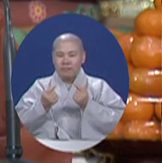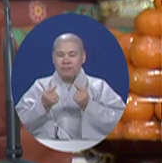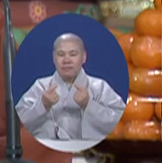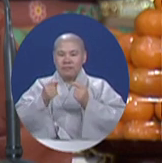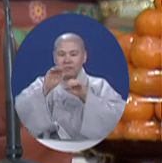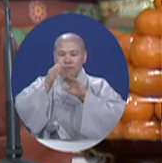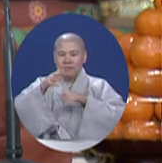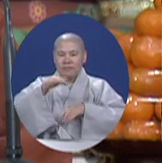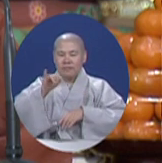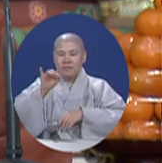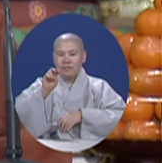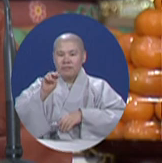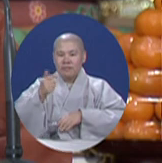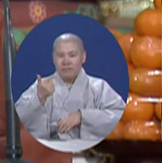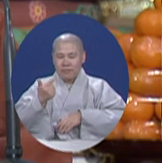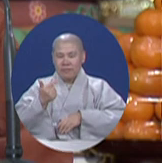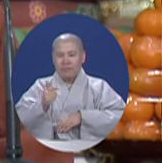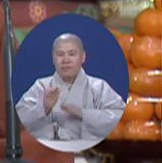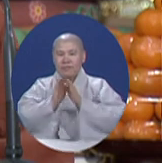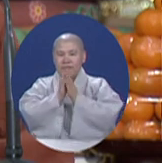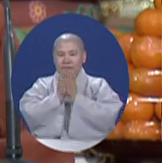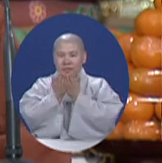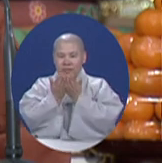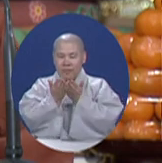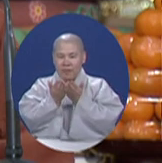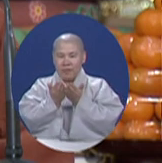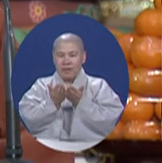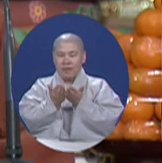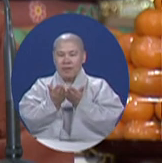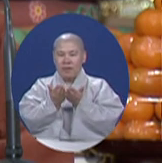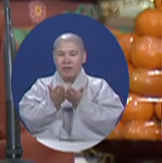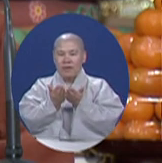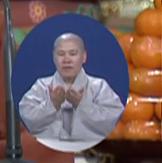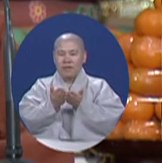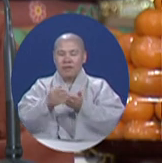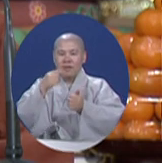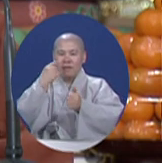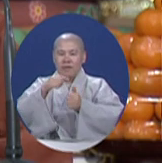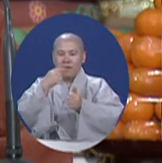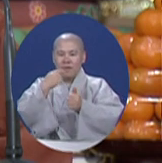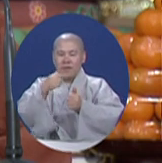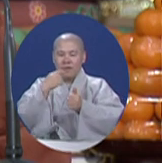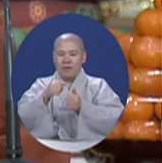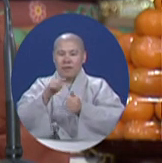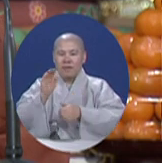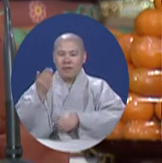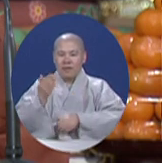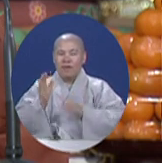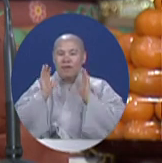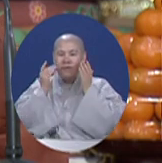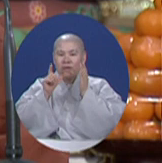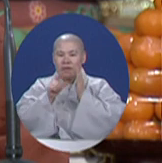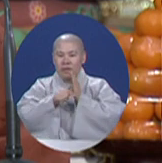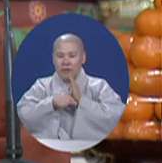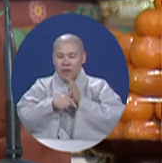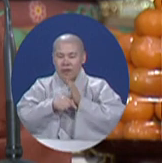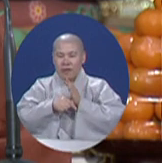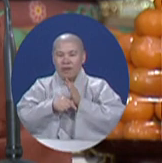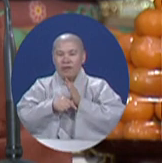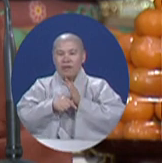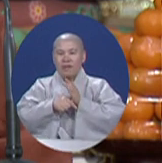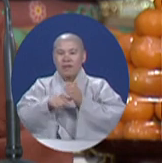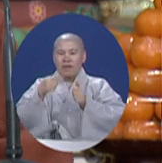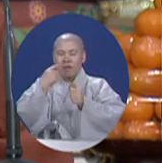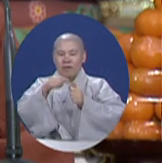그 치문이라고 하는 그 첫 번째에서부터 가르칩니다. 근데 어린 나이에 이걸